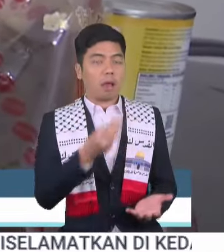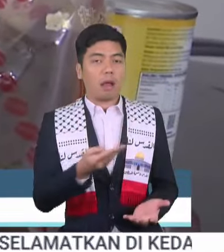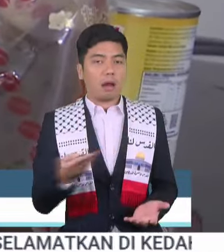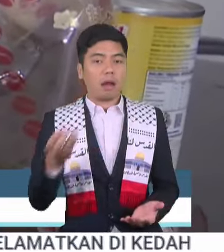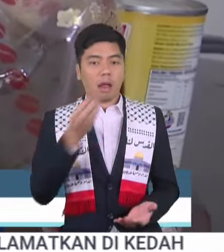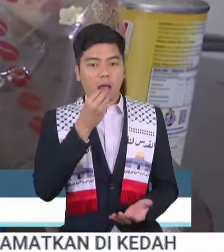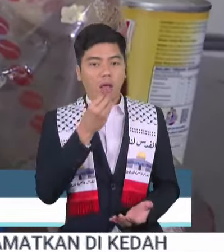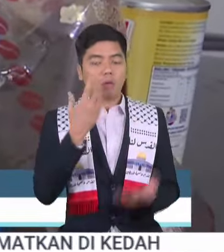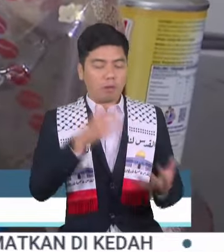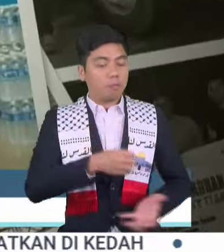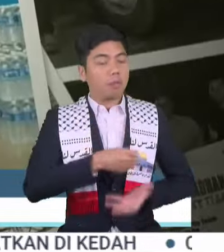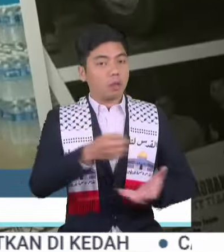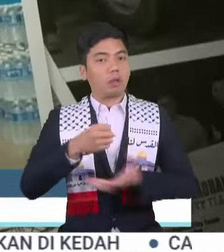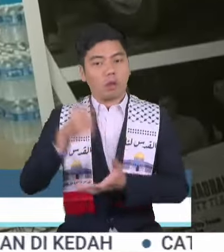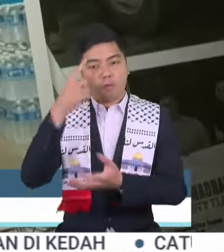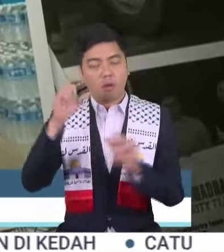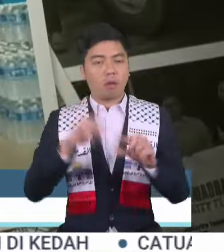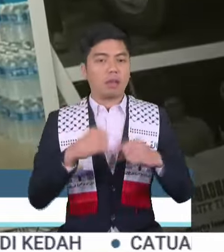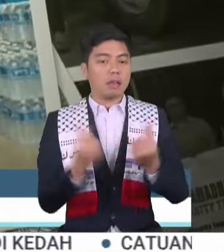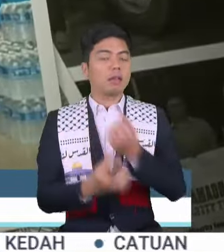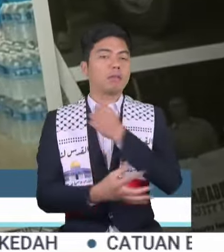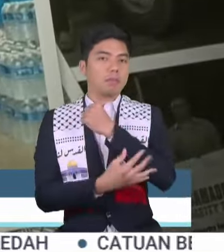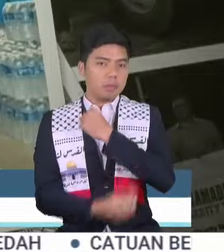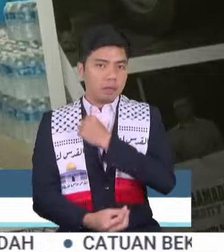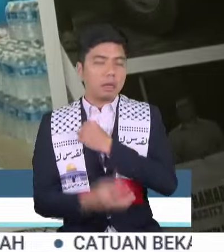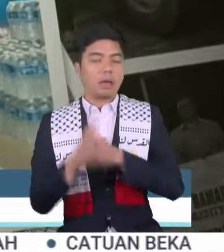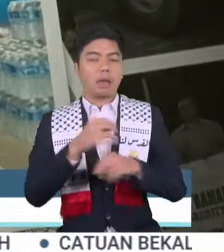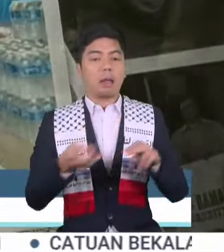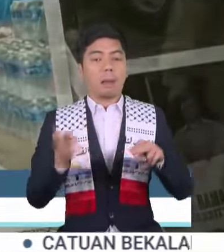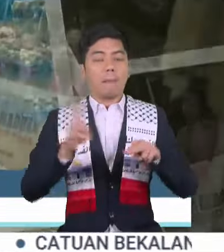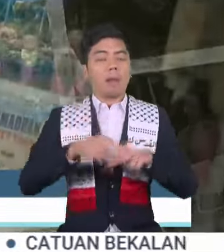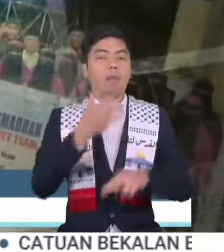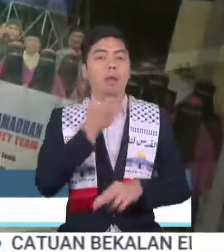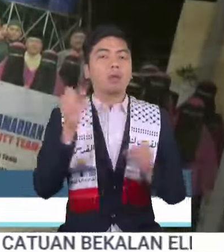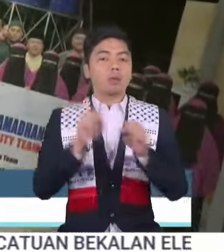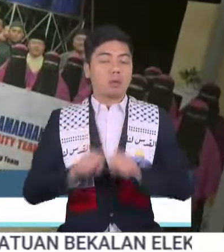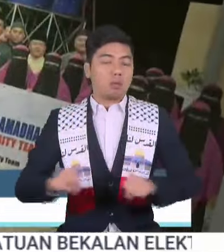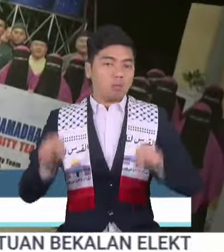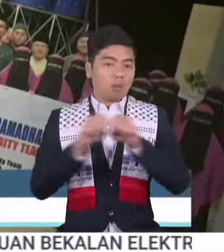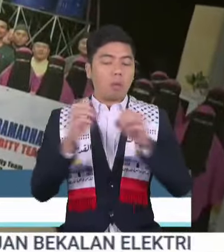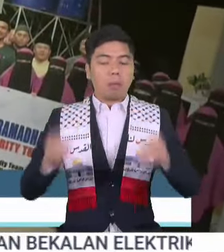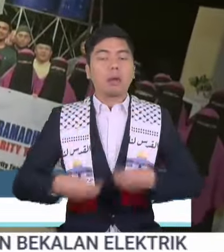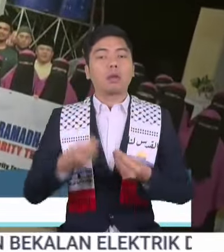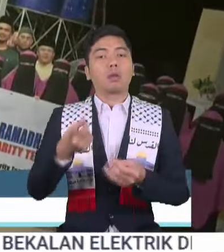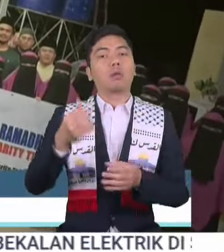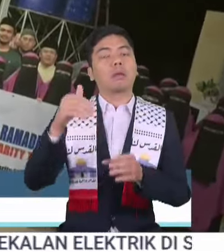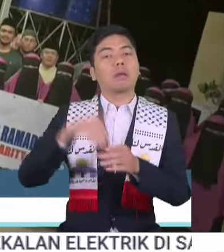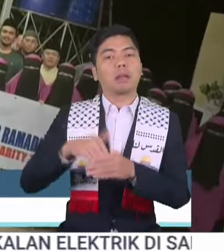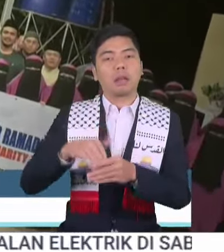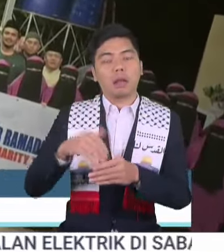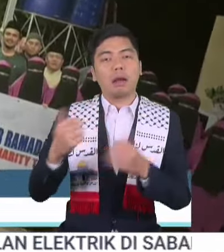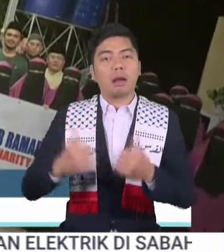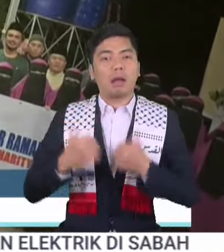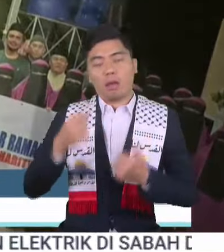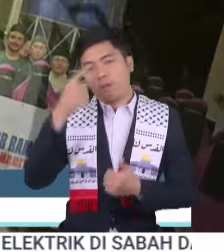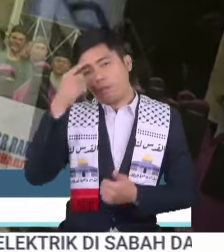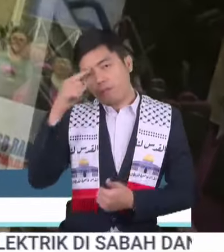diagihkan kepada golongan memerlukan. Juga membaik pulih surau dan memberi duit raya kepada anak yatim.